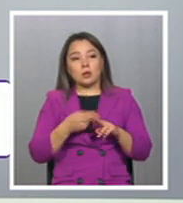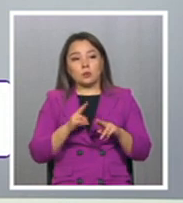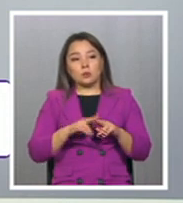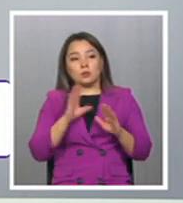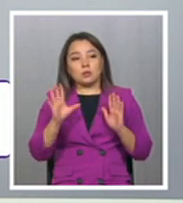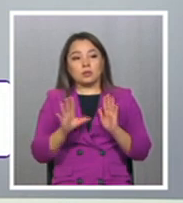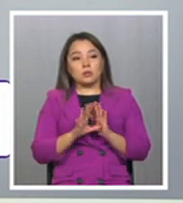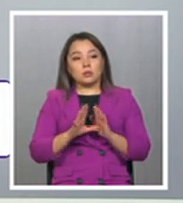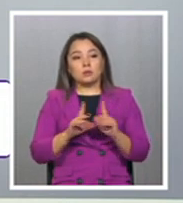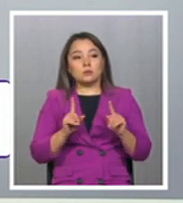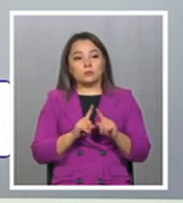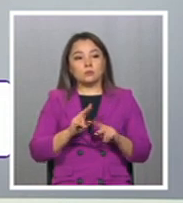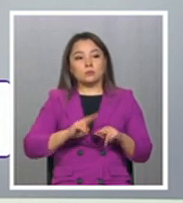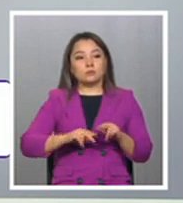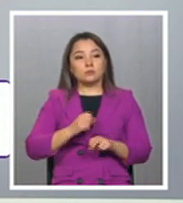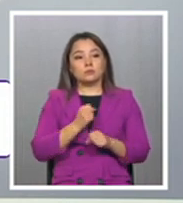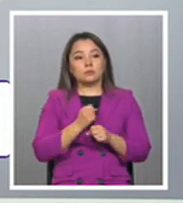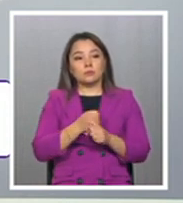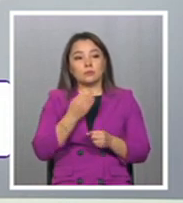электр энергиясын